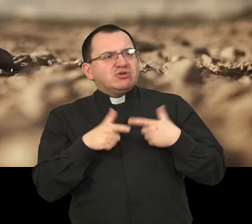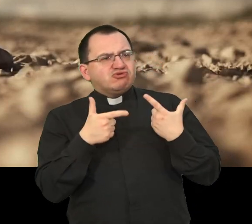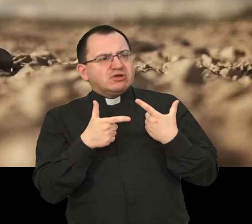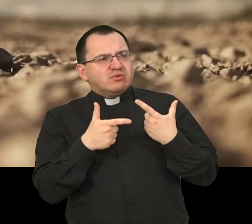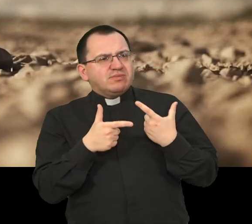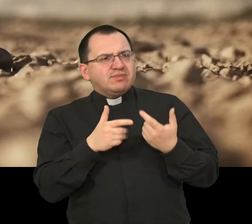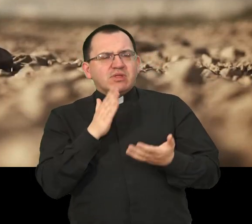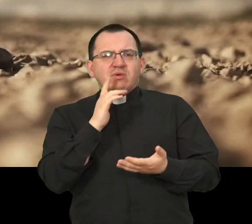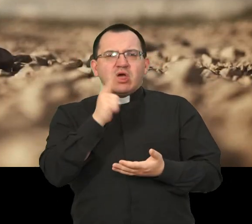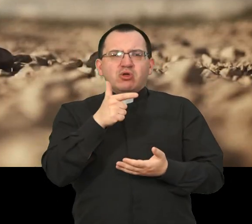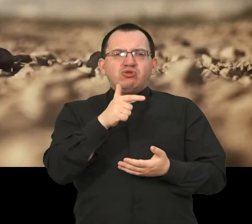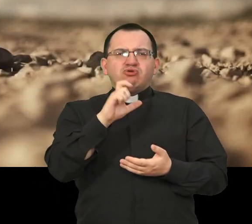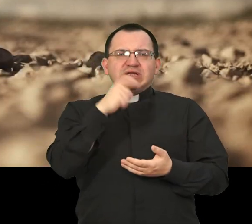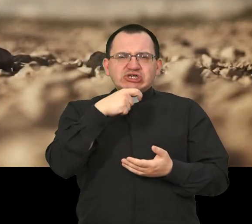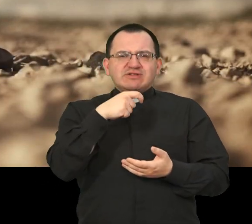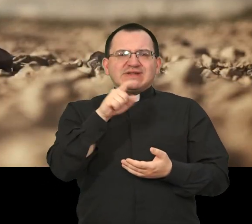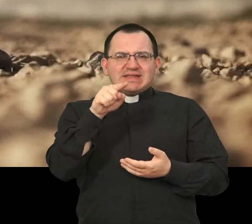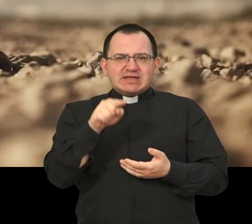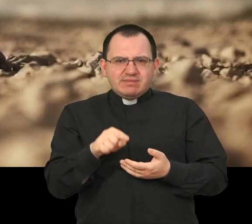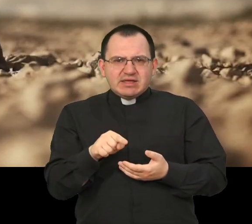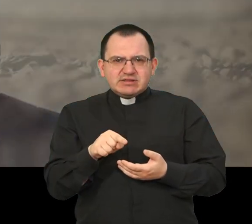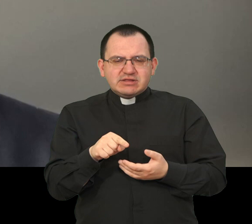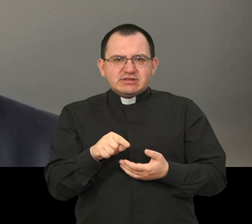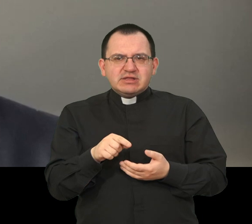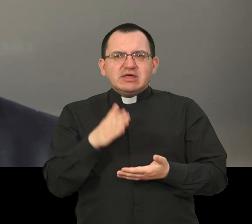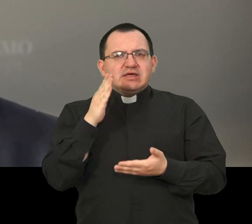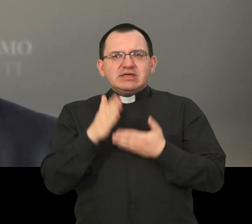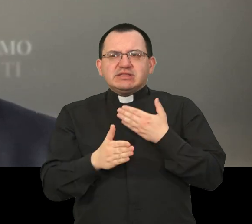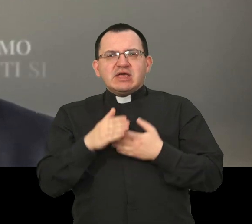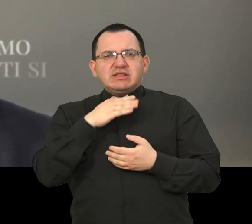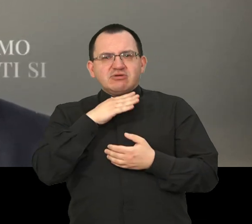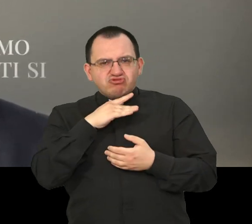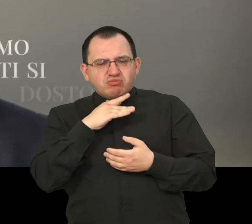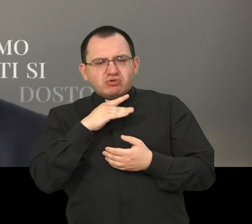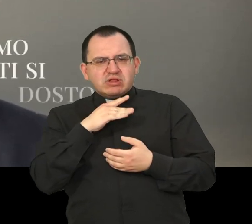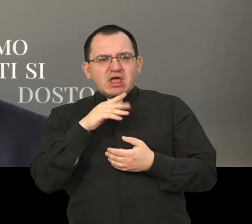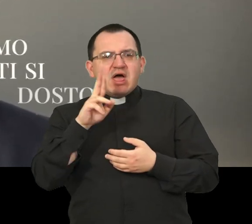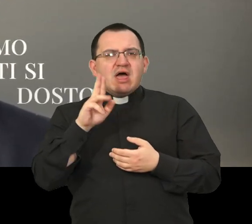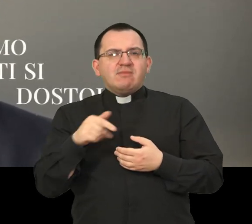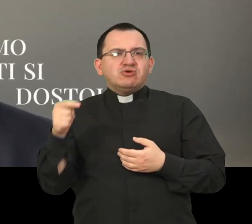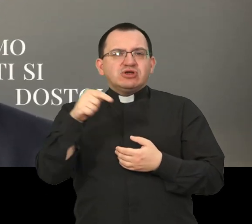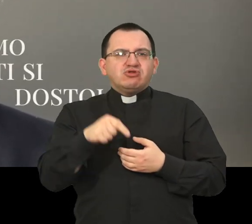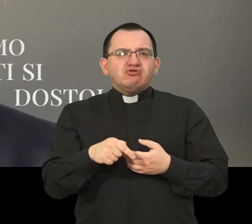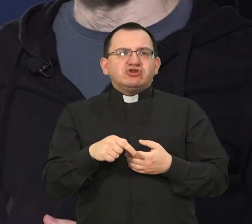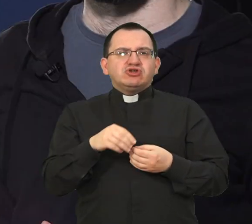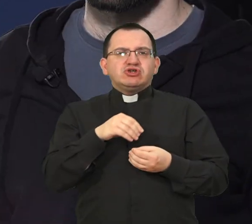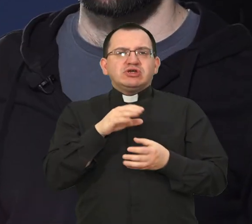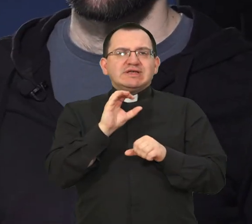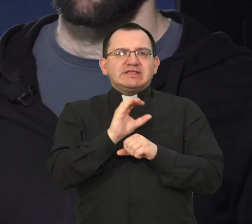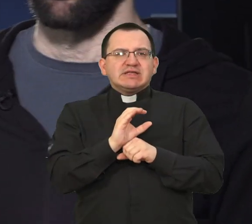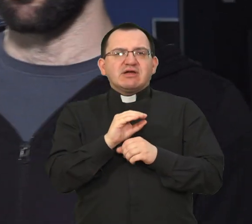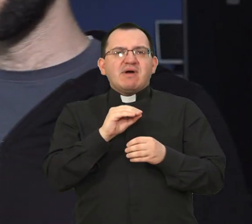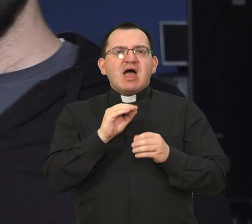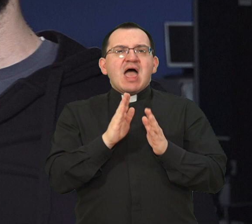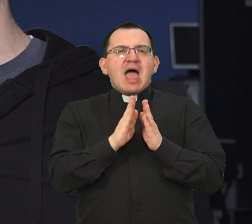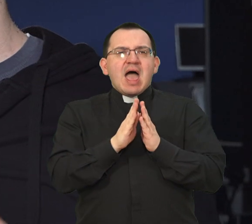drugi četvrtak u mjesecu naći ovamo i svaku zadnju subotu u mjesecu mogu nas naći u crkvi Sveta Mati Slobode i imamo svoje klanjanje.